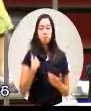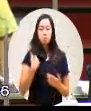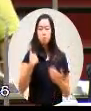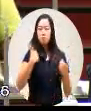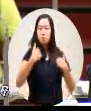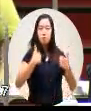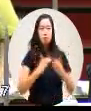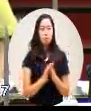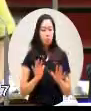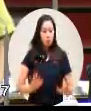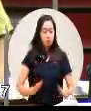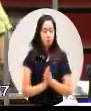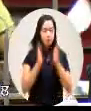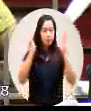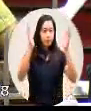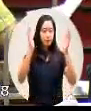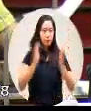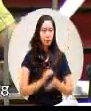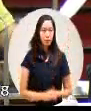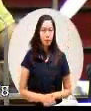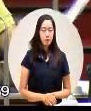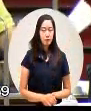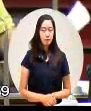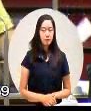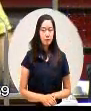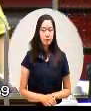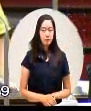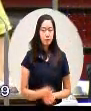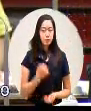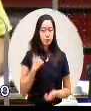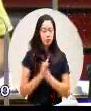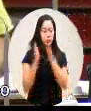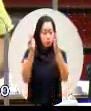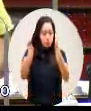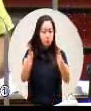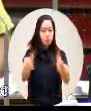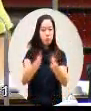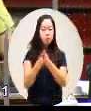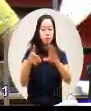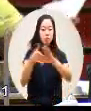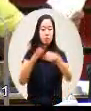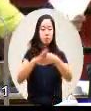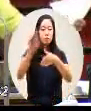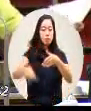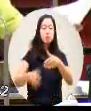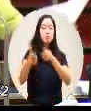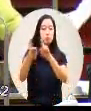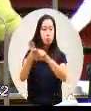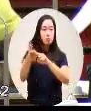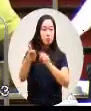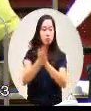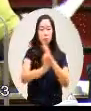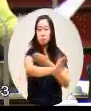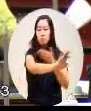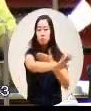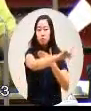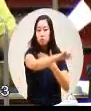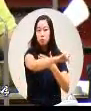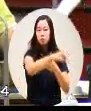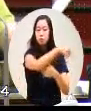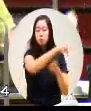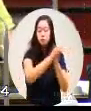这正式吼，我是针对刘亚平尔，其他的老师认